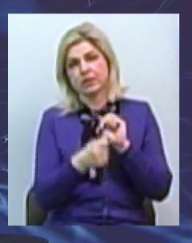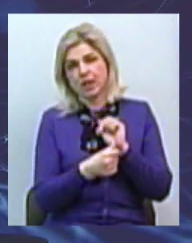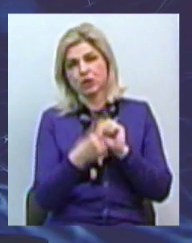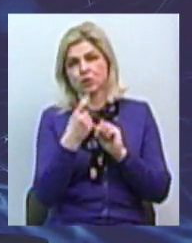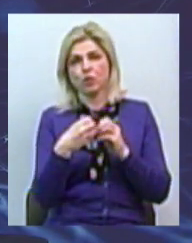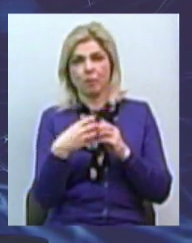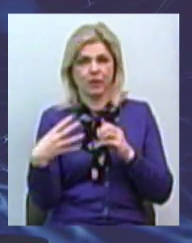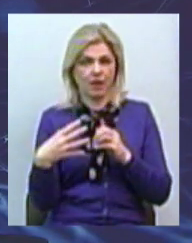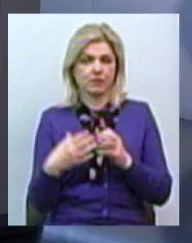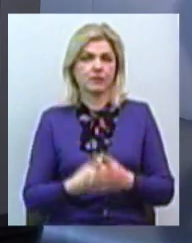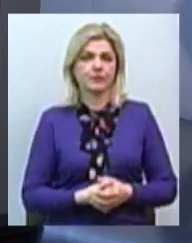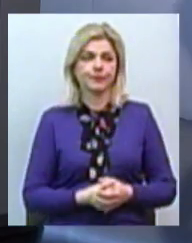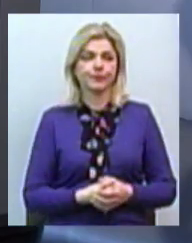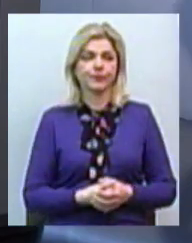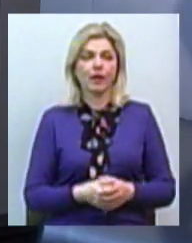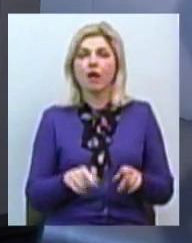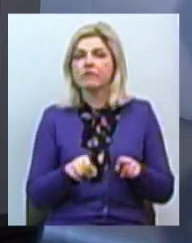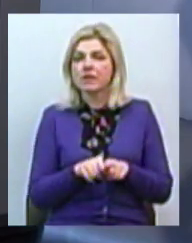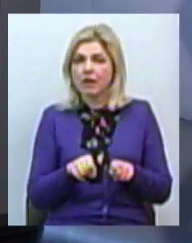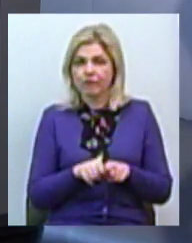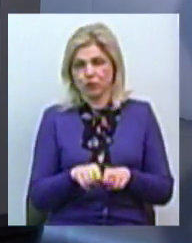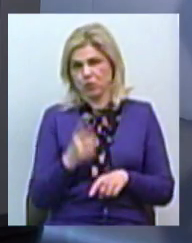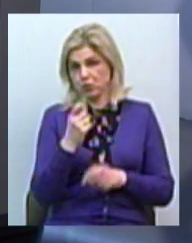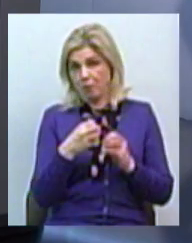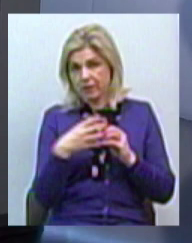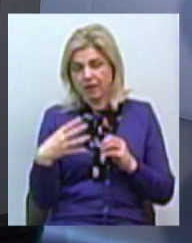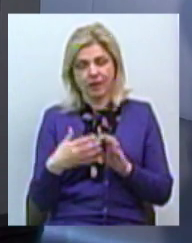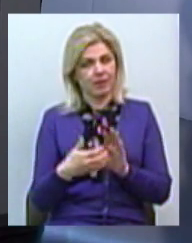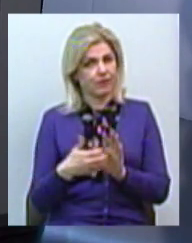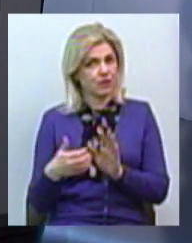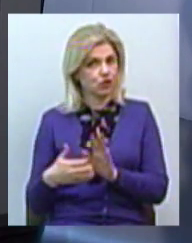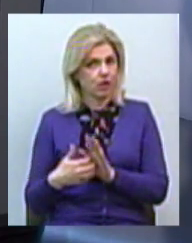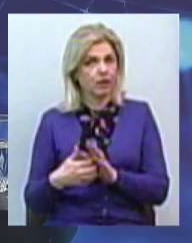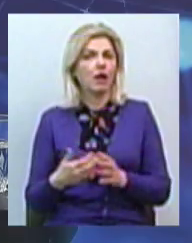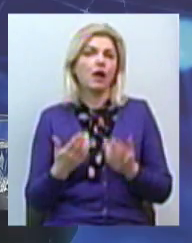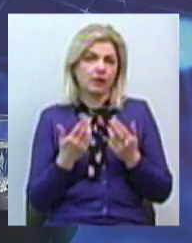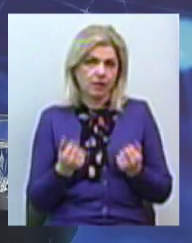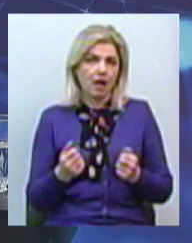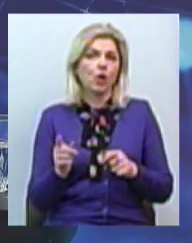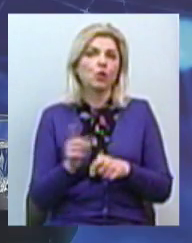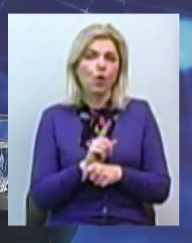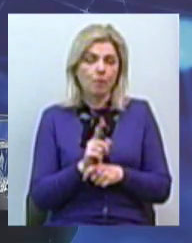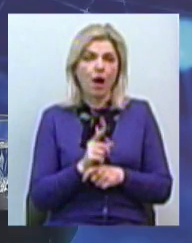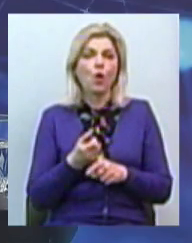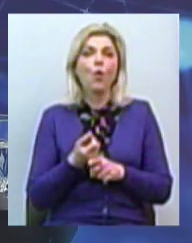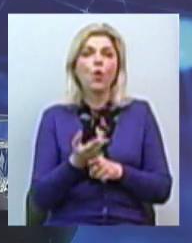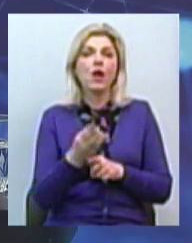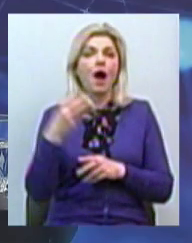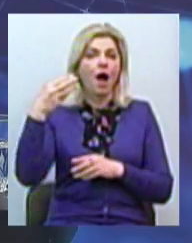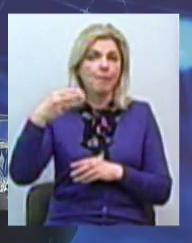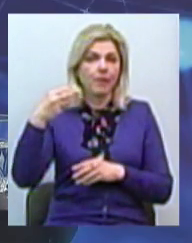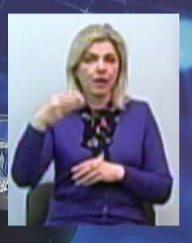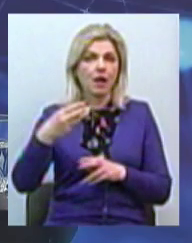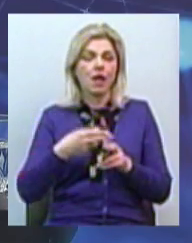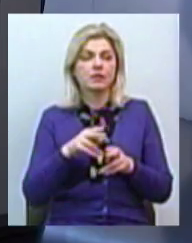115-116, я точно не... Втім, їх все одне не вистачає. Я вам скажу так, що нормальна кількість камер – це